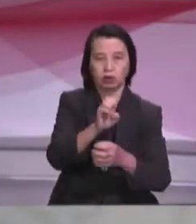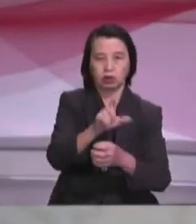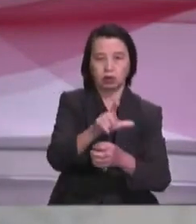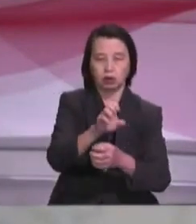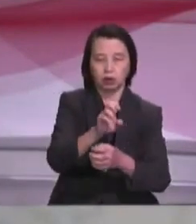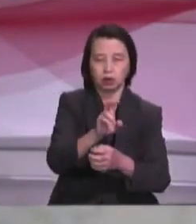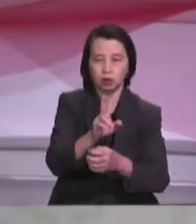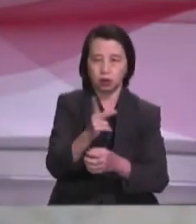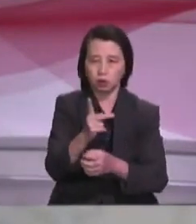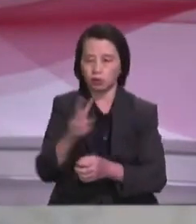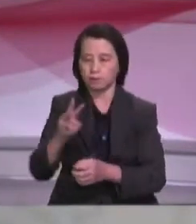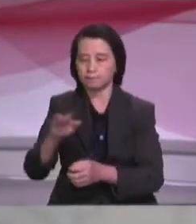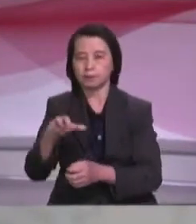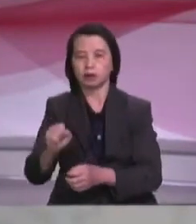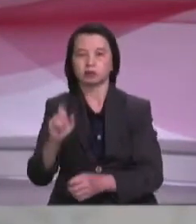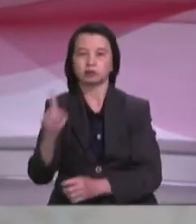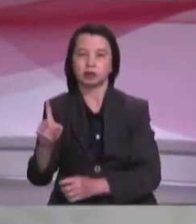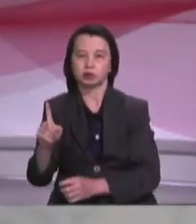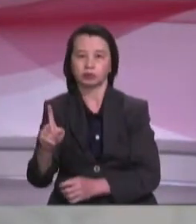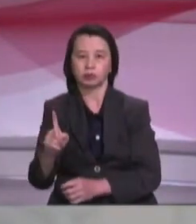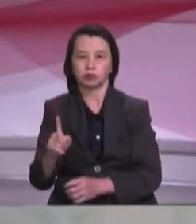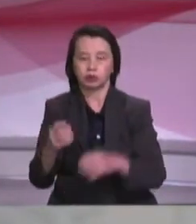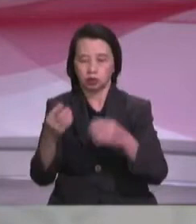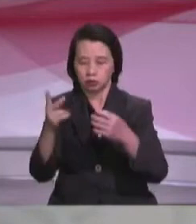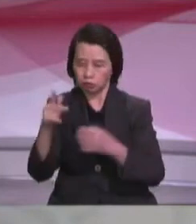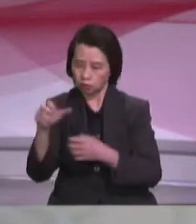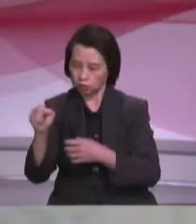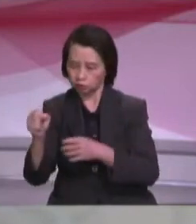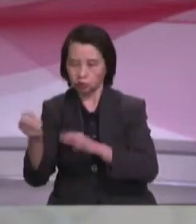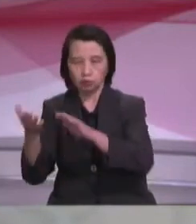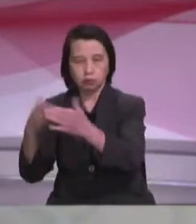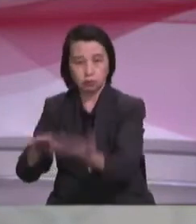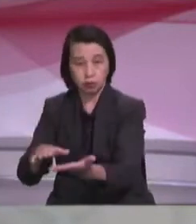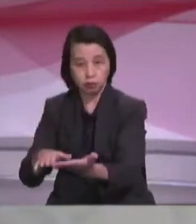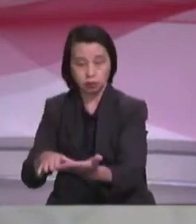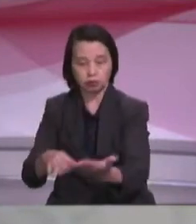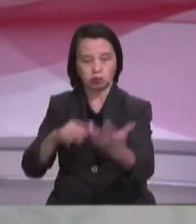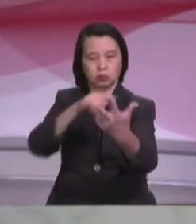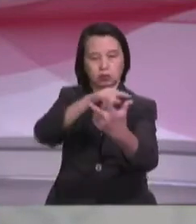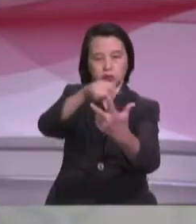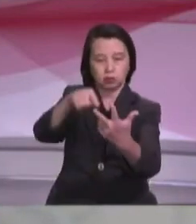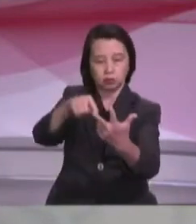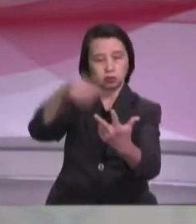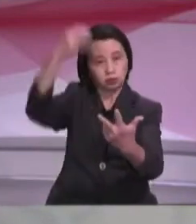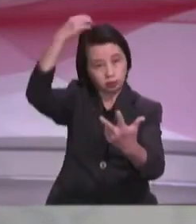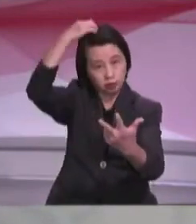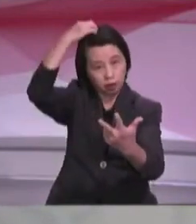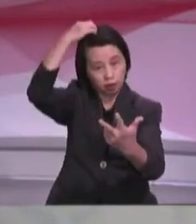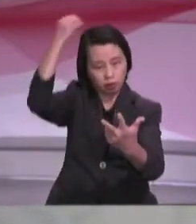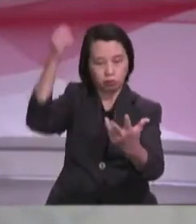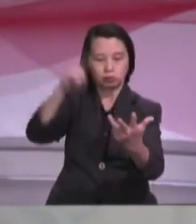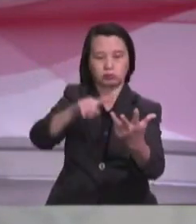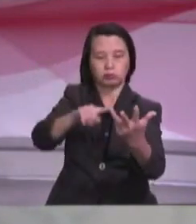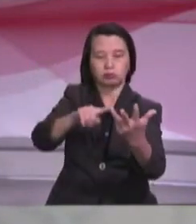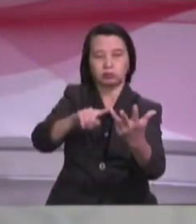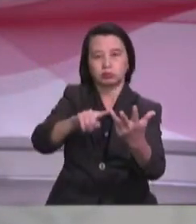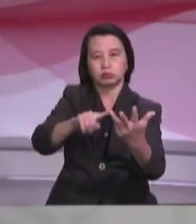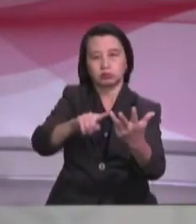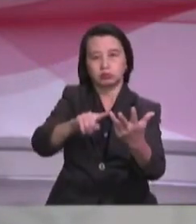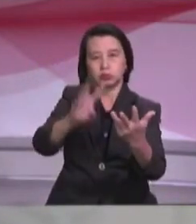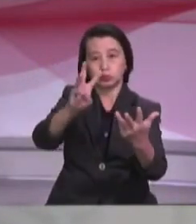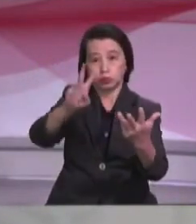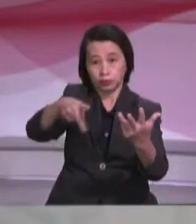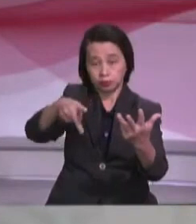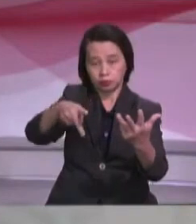1 kes. Kes-kes kematian pada hari ini melibatkan 3 kes di negeri Selangor dan masing-masing 1 kes di